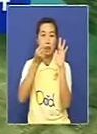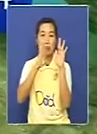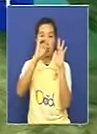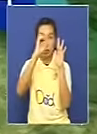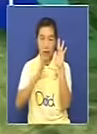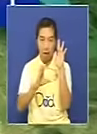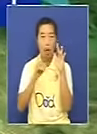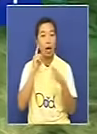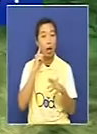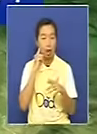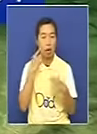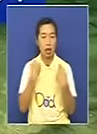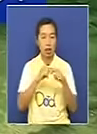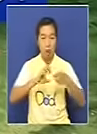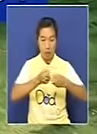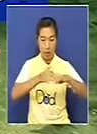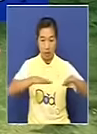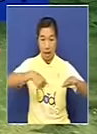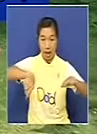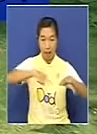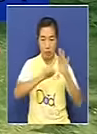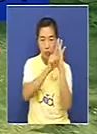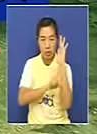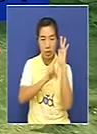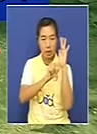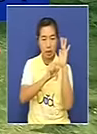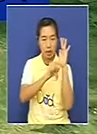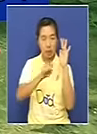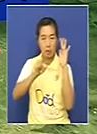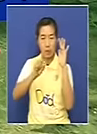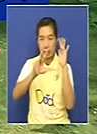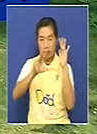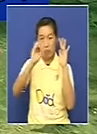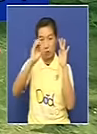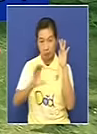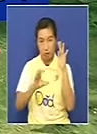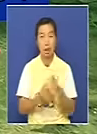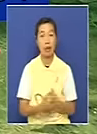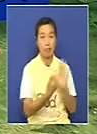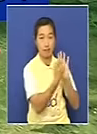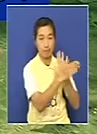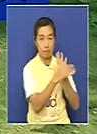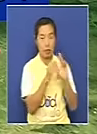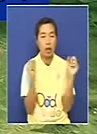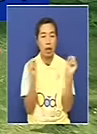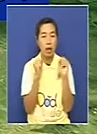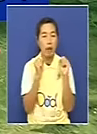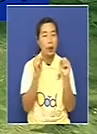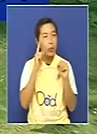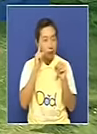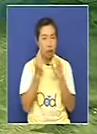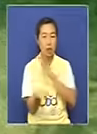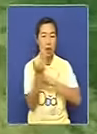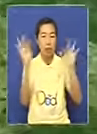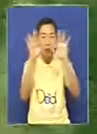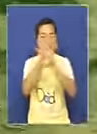ซียสส่วนอุณหภูมิบริเวณพื้นราบนะครับอยู่ที่20ถึง23องศาเซลเซียสภาคอีสานอากาศเย็นกับมีหมอกบางในตอนเช้านะ